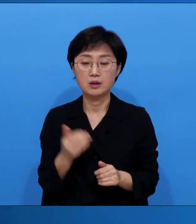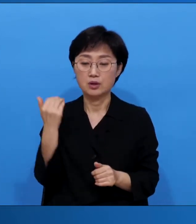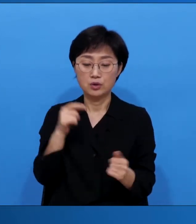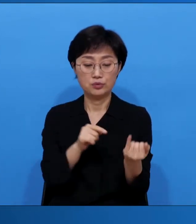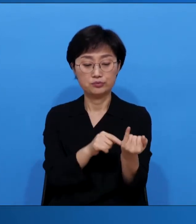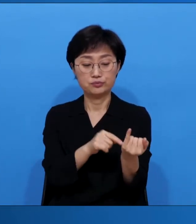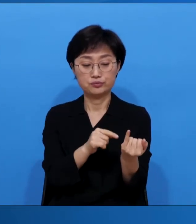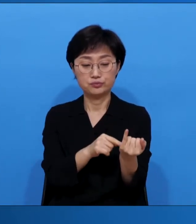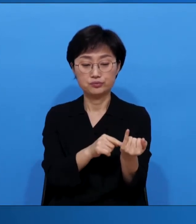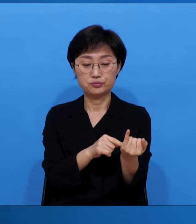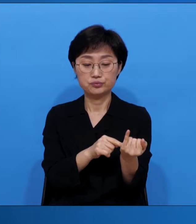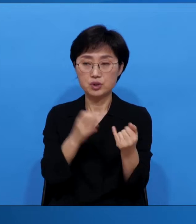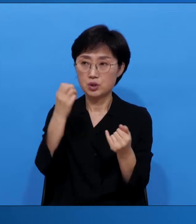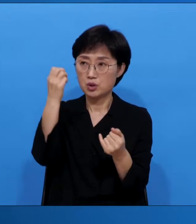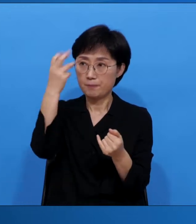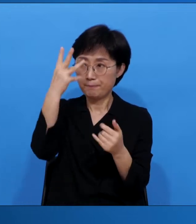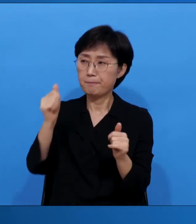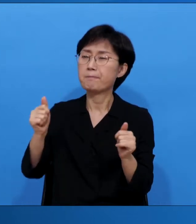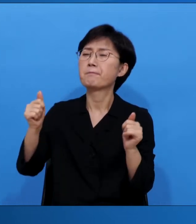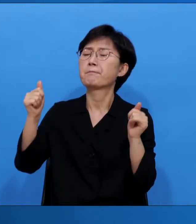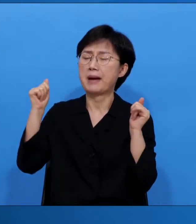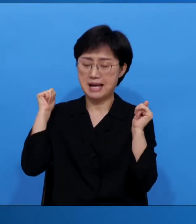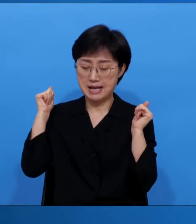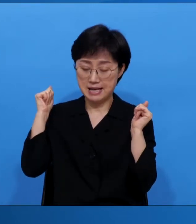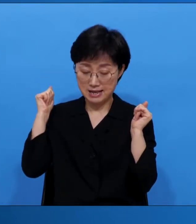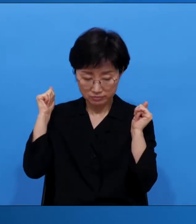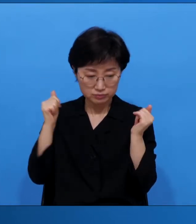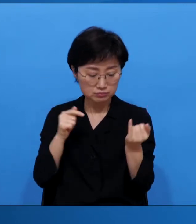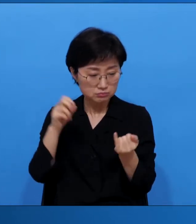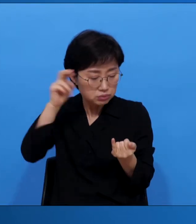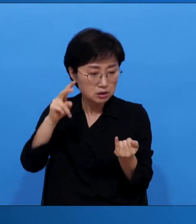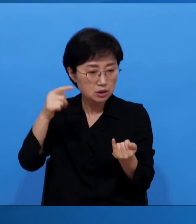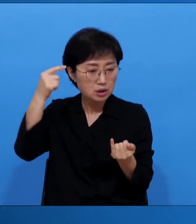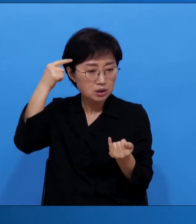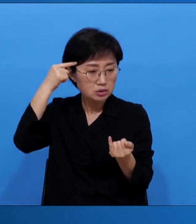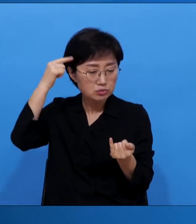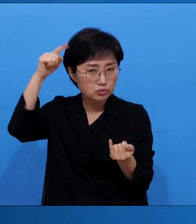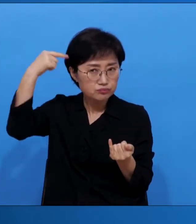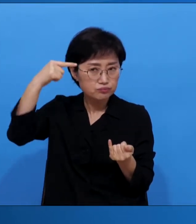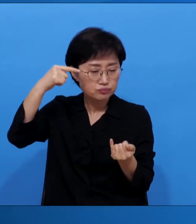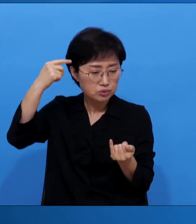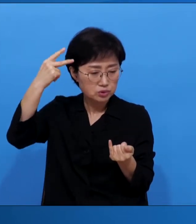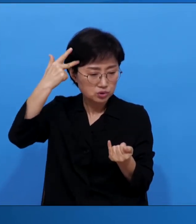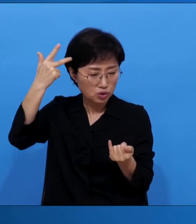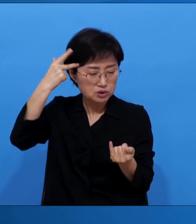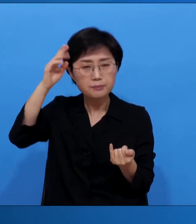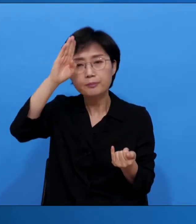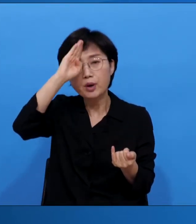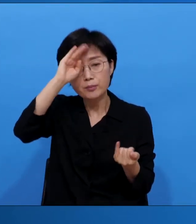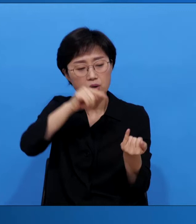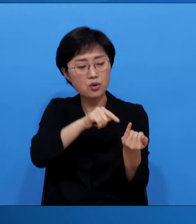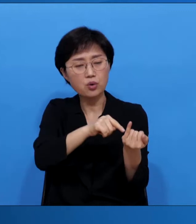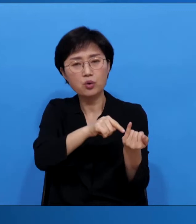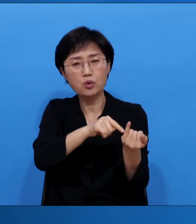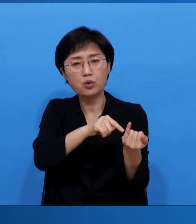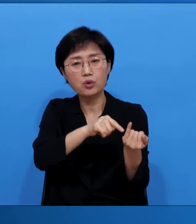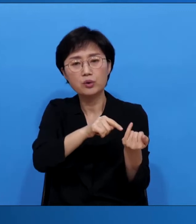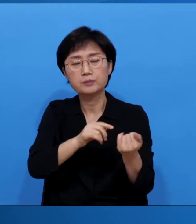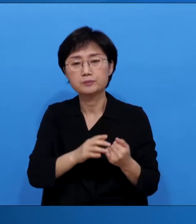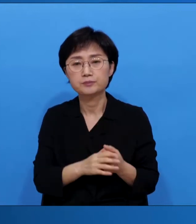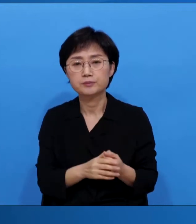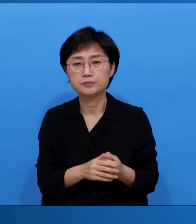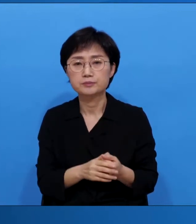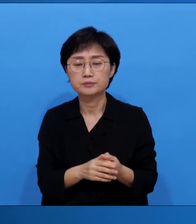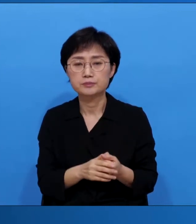정신이 이상해진 거예요. There are so many people with these kinds of mental afflictions. There was a female student who had just graduated high school, but she had a